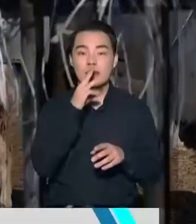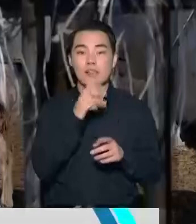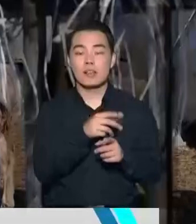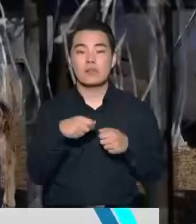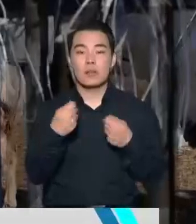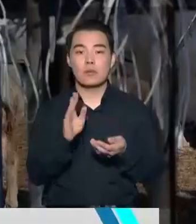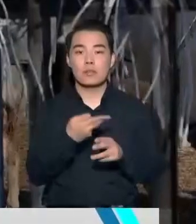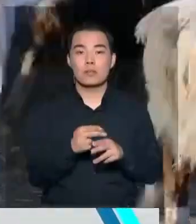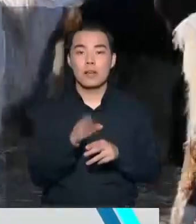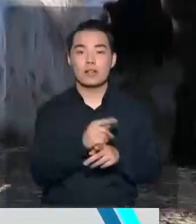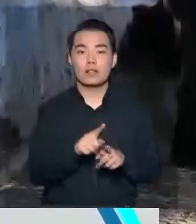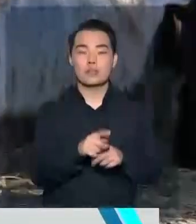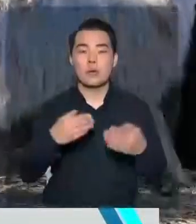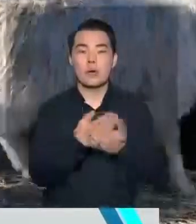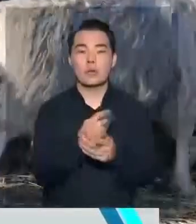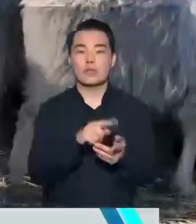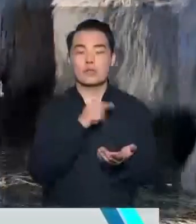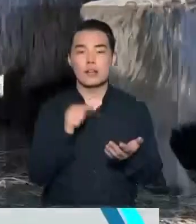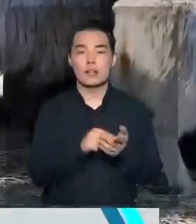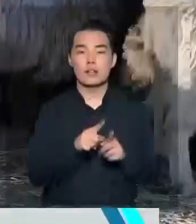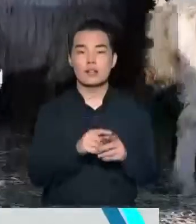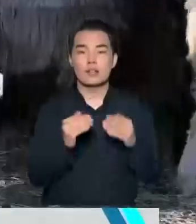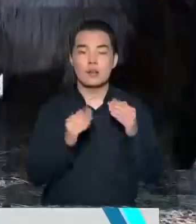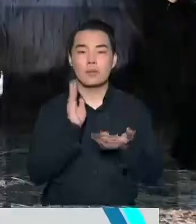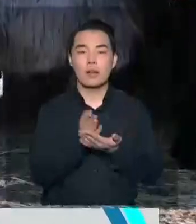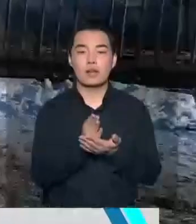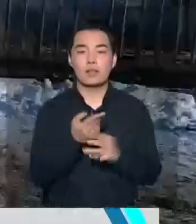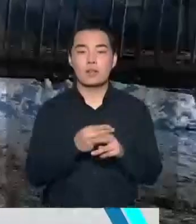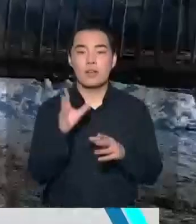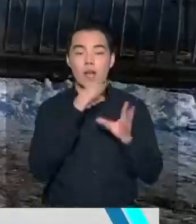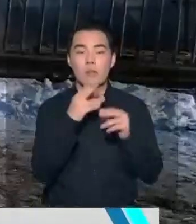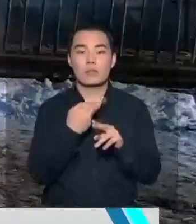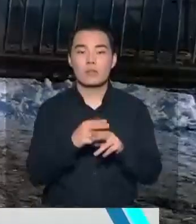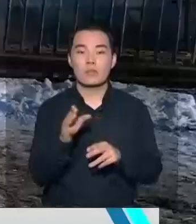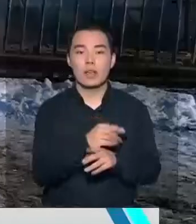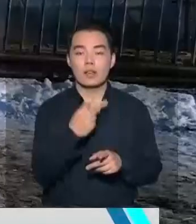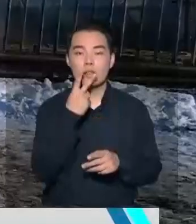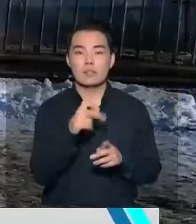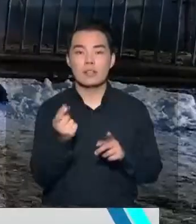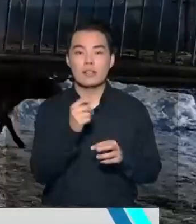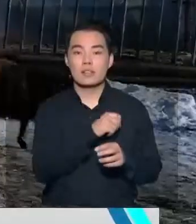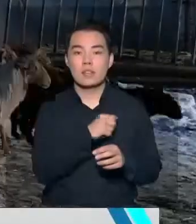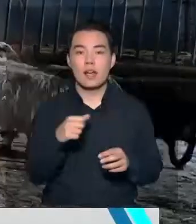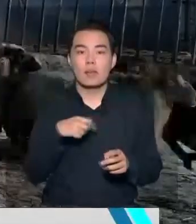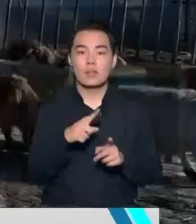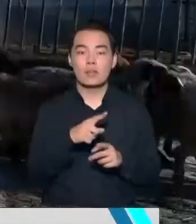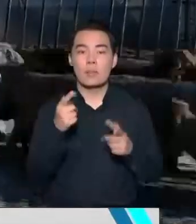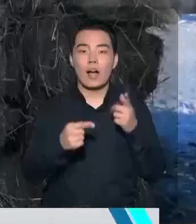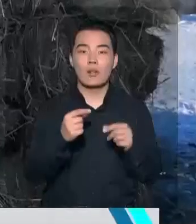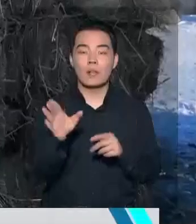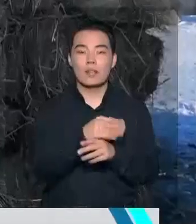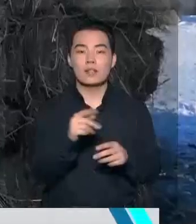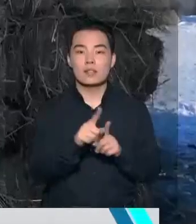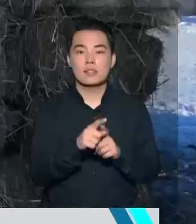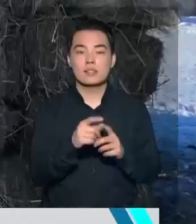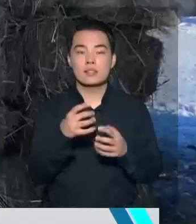шаруа алдына жаңа мақсаттар қойып отыр. Ол енді кооператив мүшелерімен бірлесіп, асыл тұқымды ірі қара алып, сүт өңдеу цехын